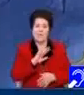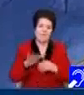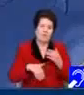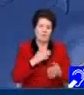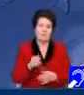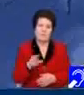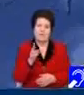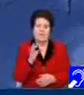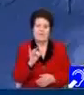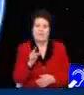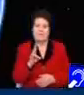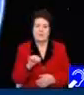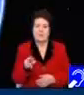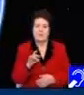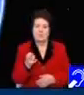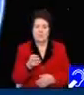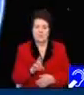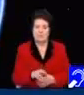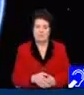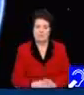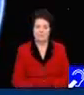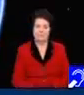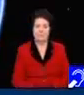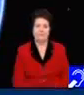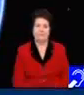ravagii în Indonezia, Sri Lanka și alte țări insulare.